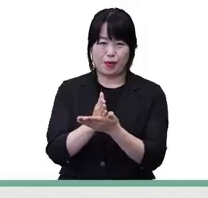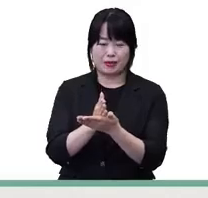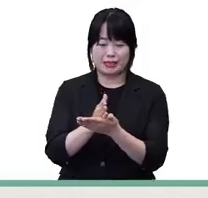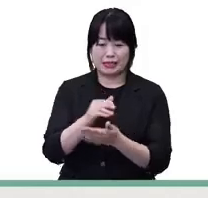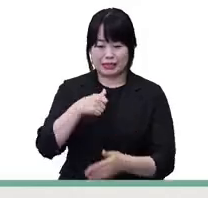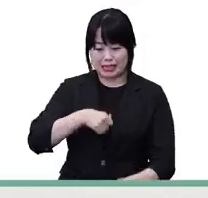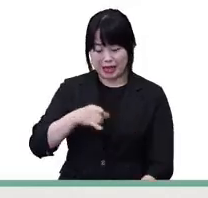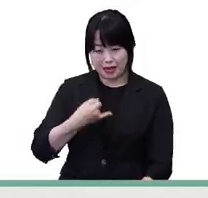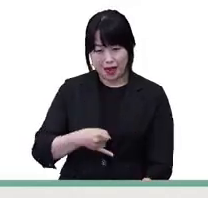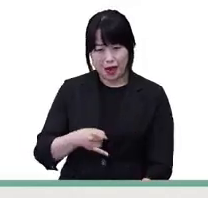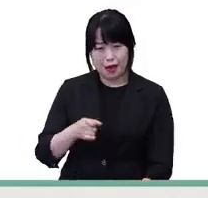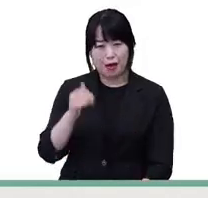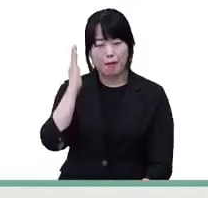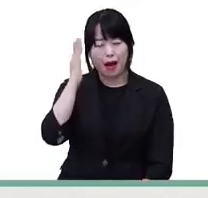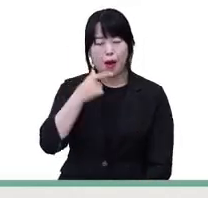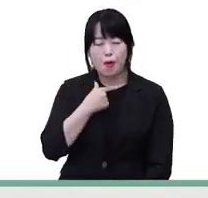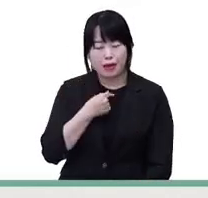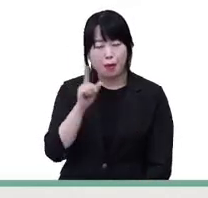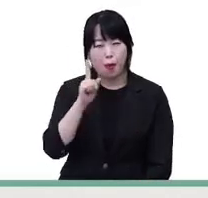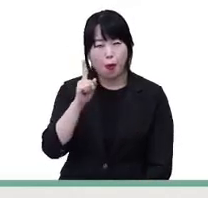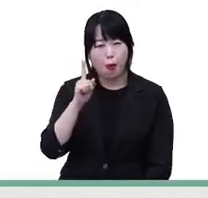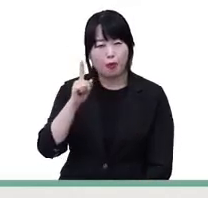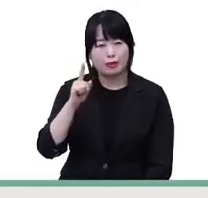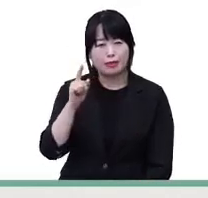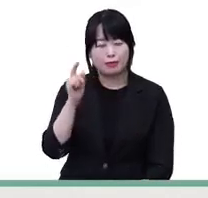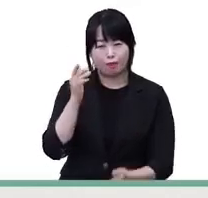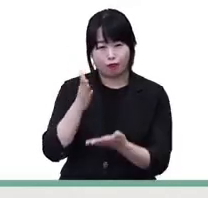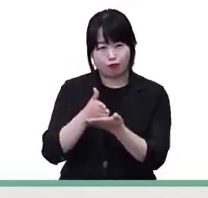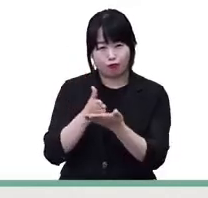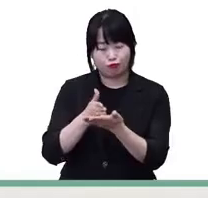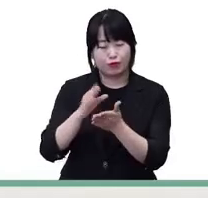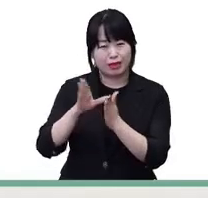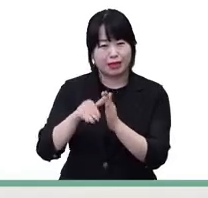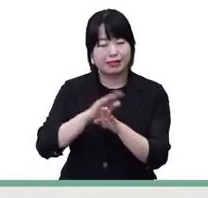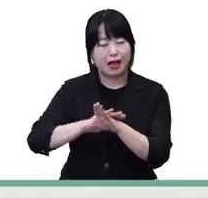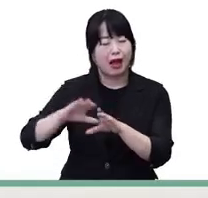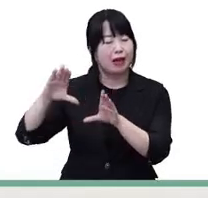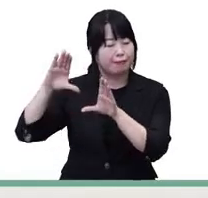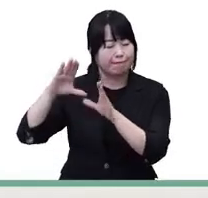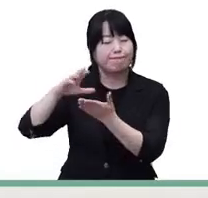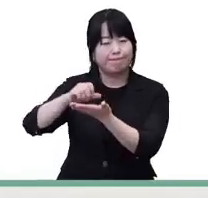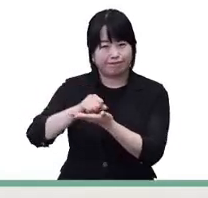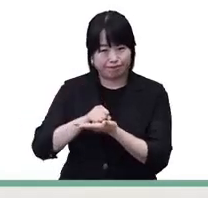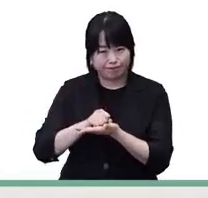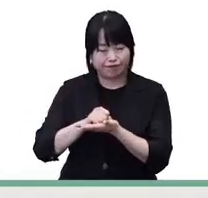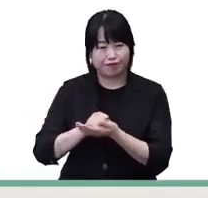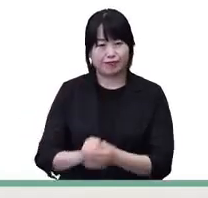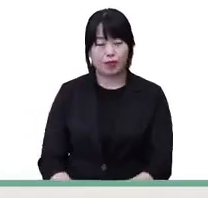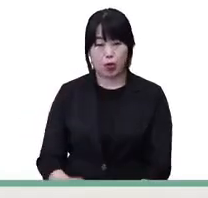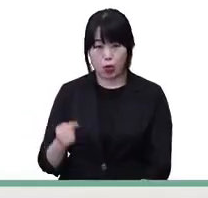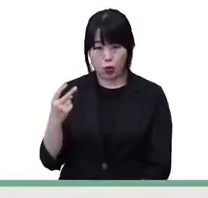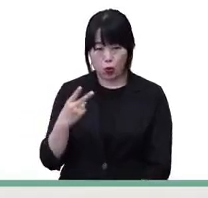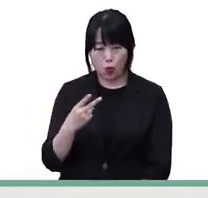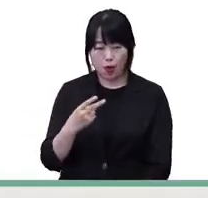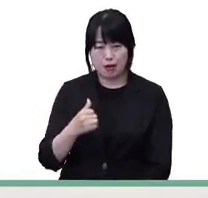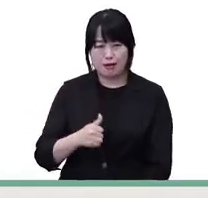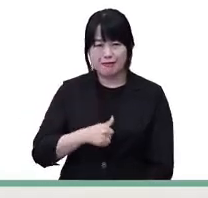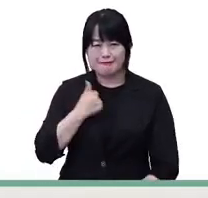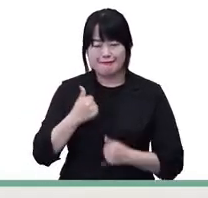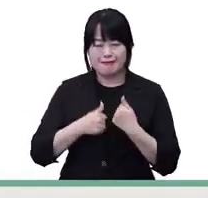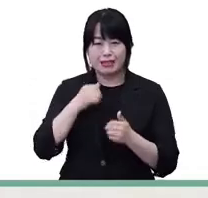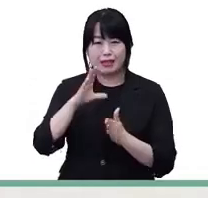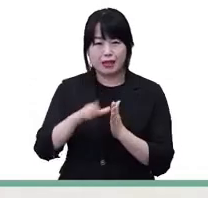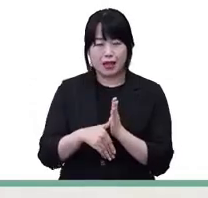기울여주시는 것. 이게 필요하고요. 그리고 또 한 가지는 아이의 감정이 폭발하는 시점에는 아무리 좋은 이야기를 해도